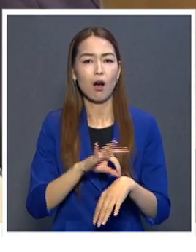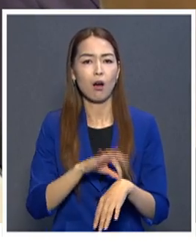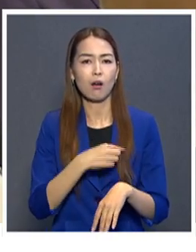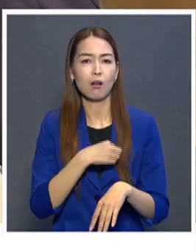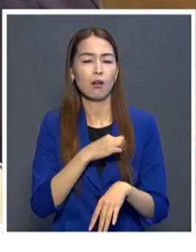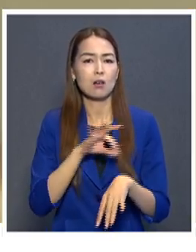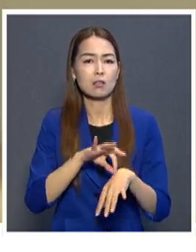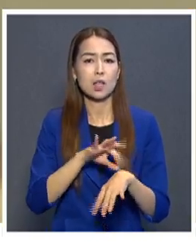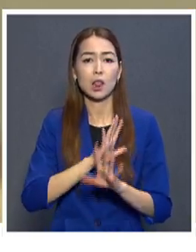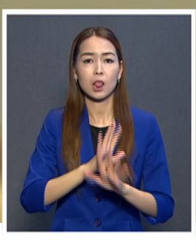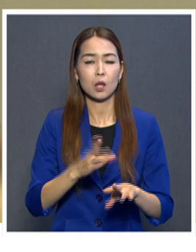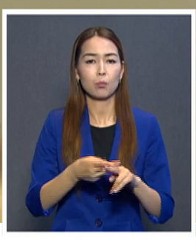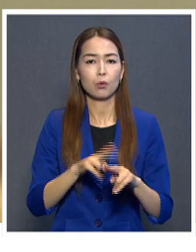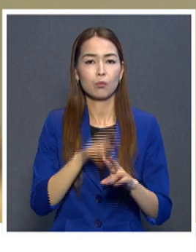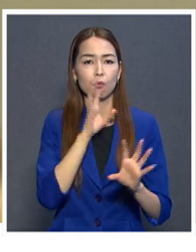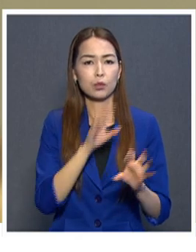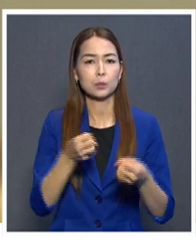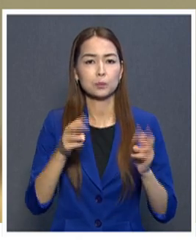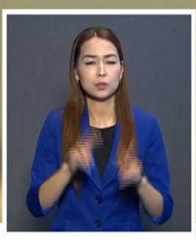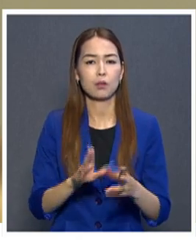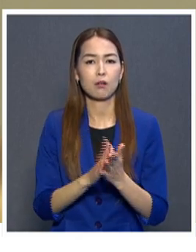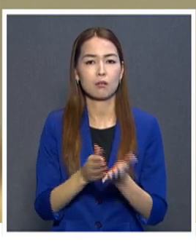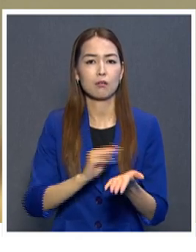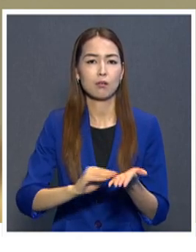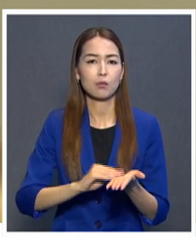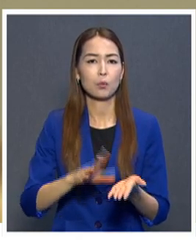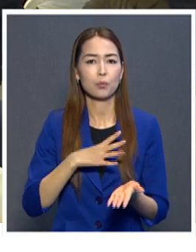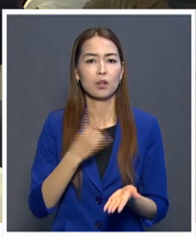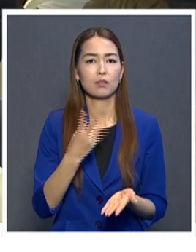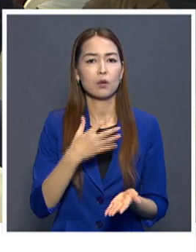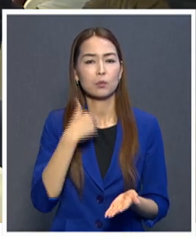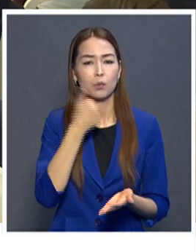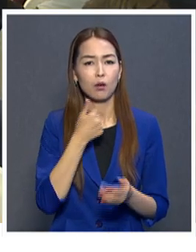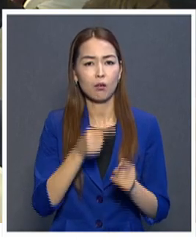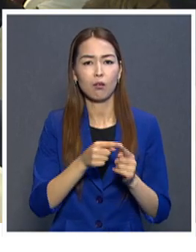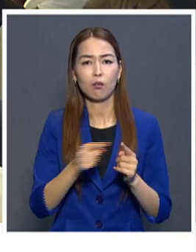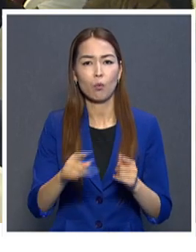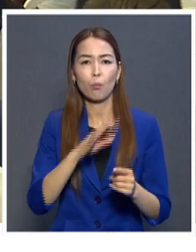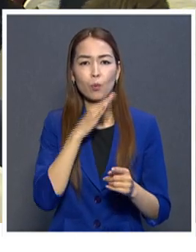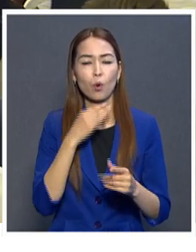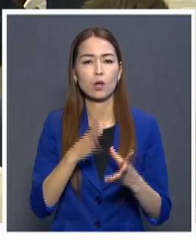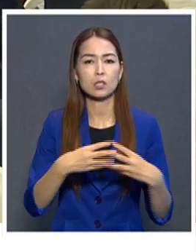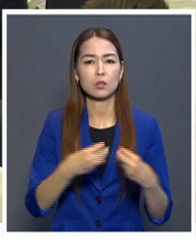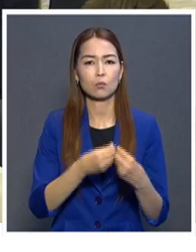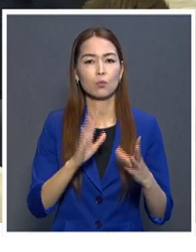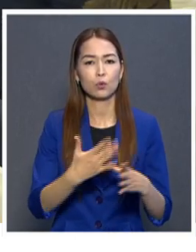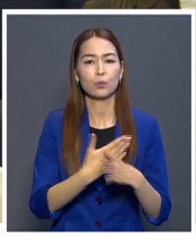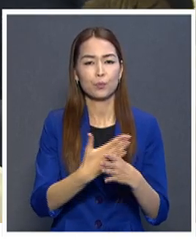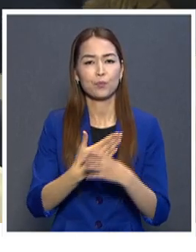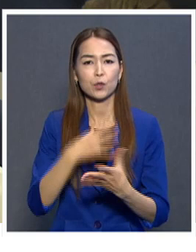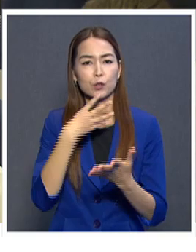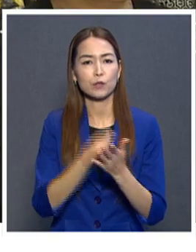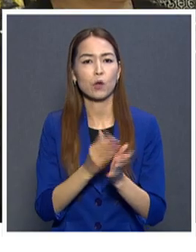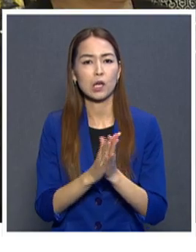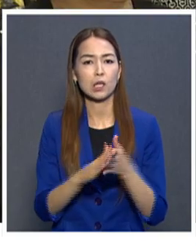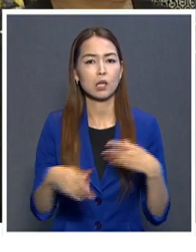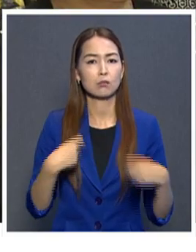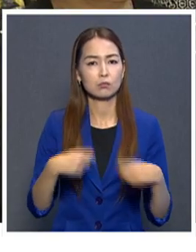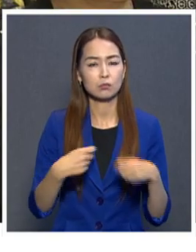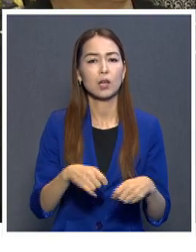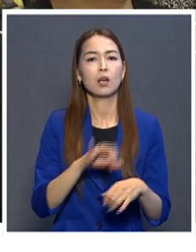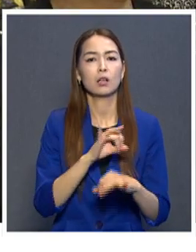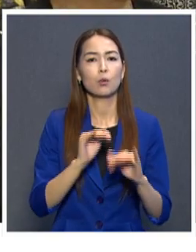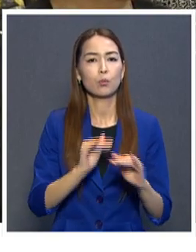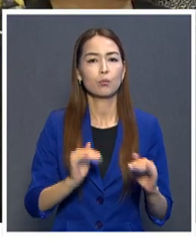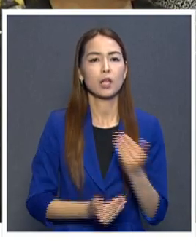Бибі Ана деген қоғамдық ұйым құрып 25 жылда мыңдаған отбасына көмек көрсеткен. 500-ден астам мүгедек ананың балаларына қамқорлық